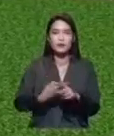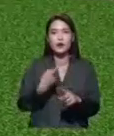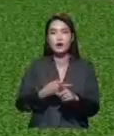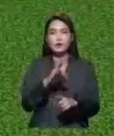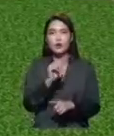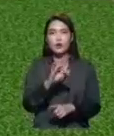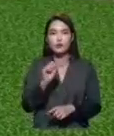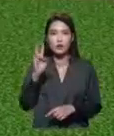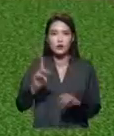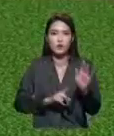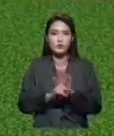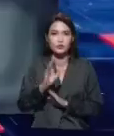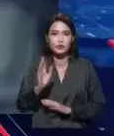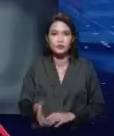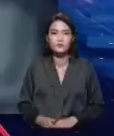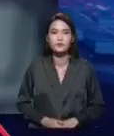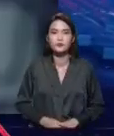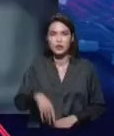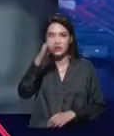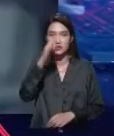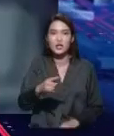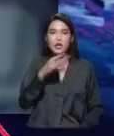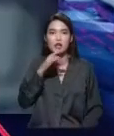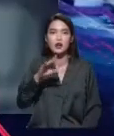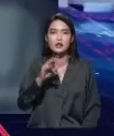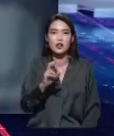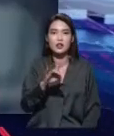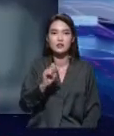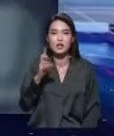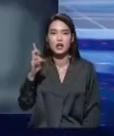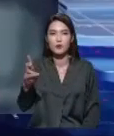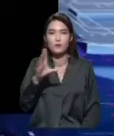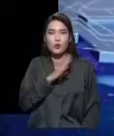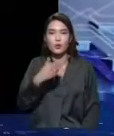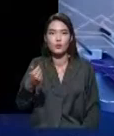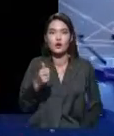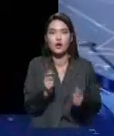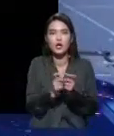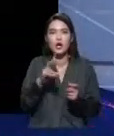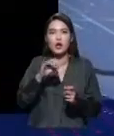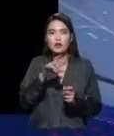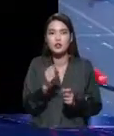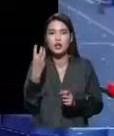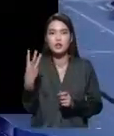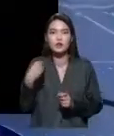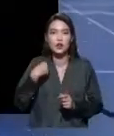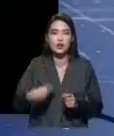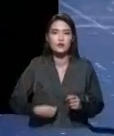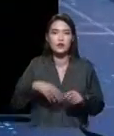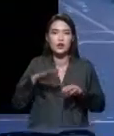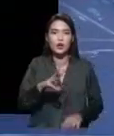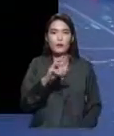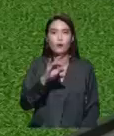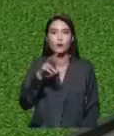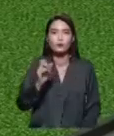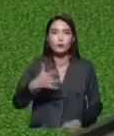Менің атым Нұрлан Нұрыш, біз бастаймыз. Қазақстандық теннисші Александр Бублик пен оның аттасы Александр Шевченко Францияның